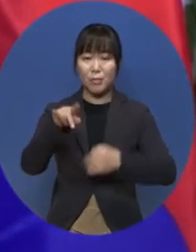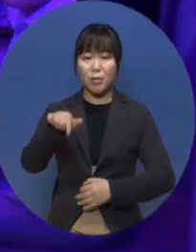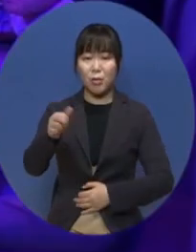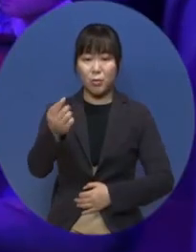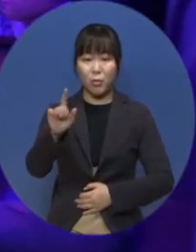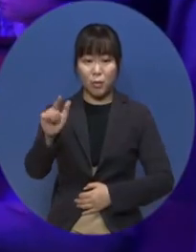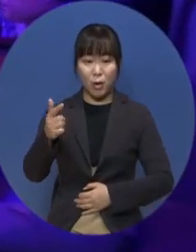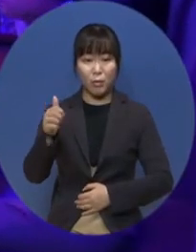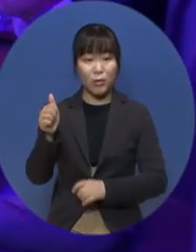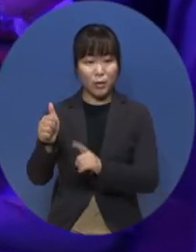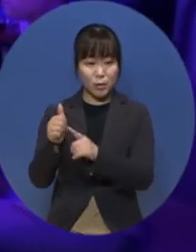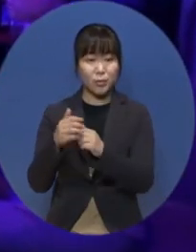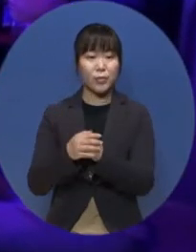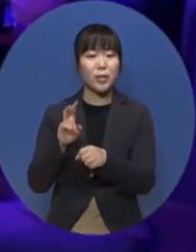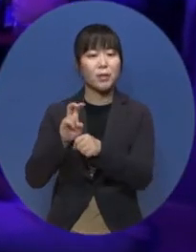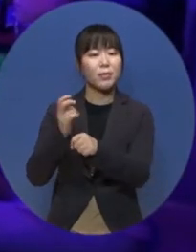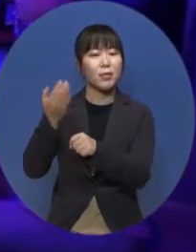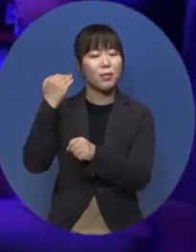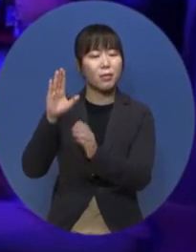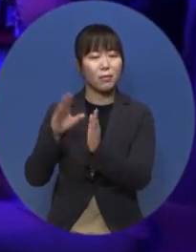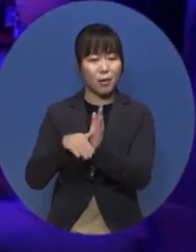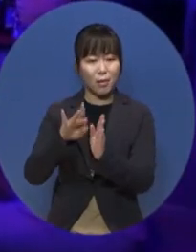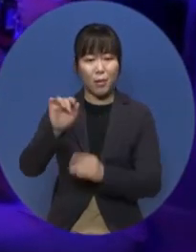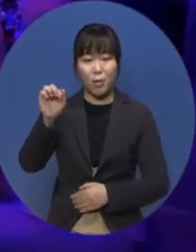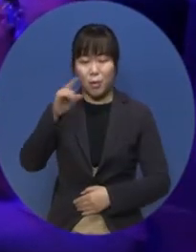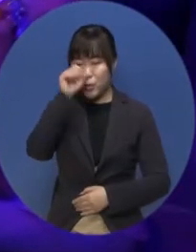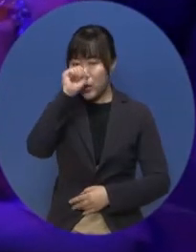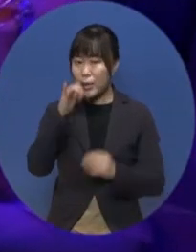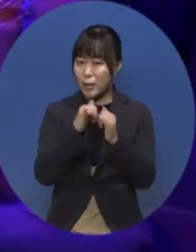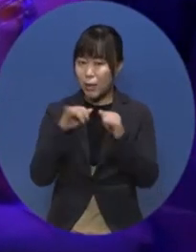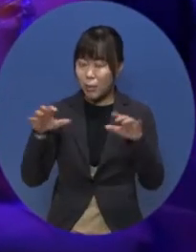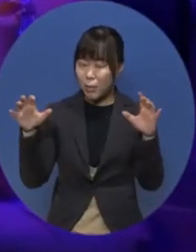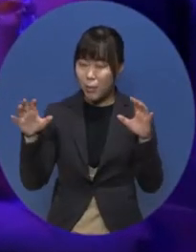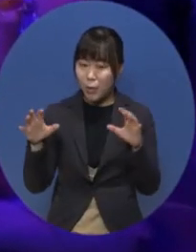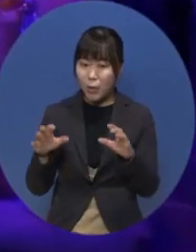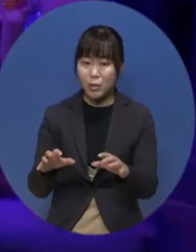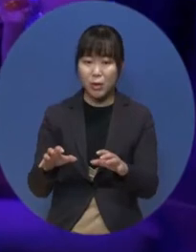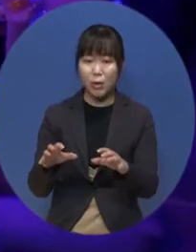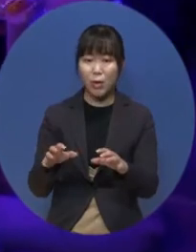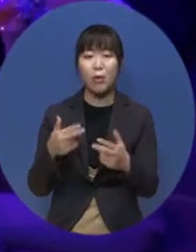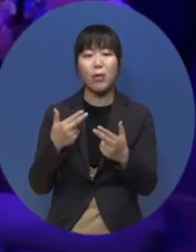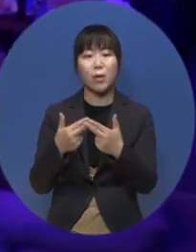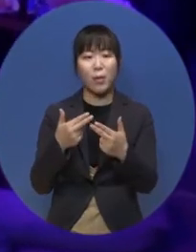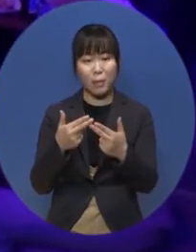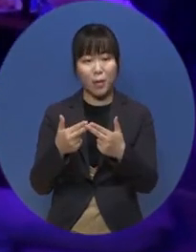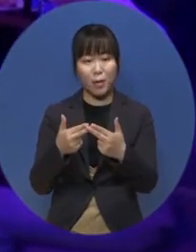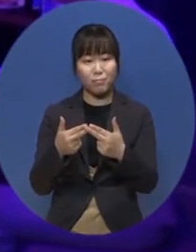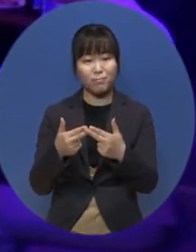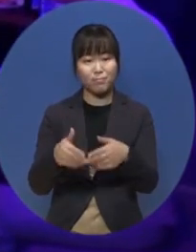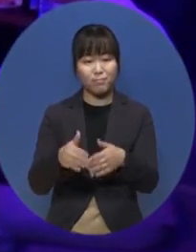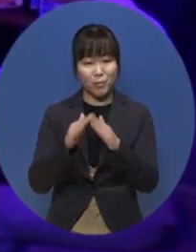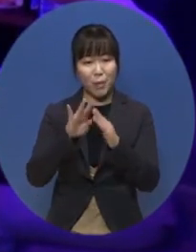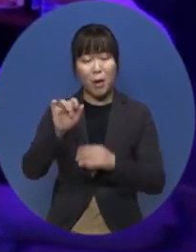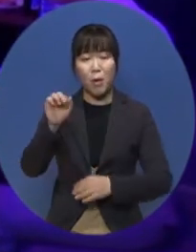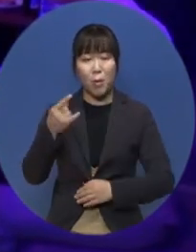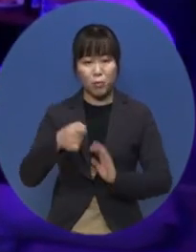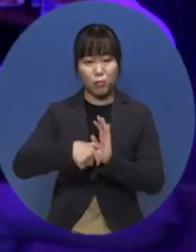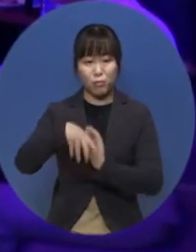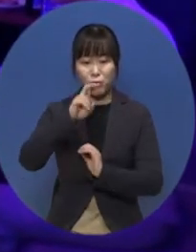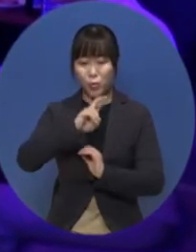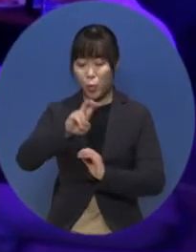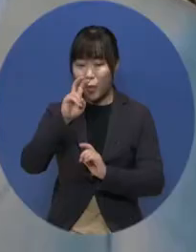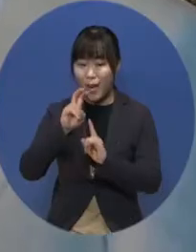이랑은 20 년 전 배우를 좋아하는 사람들이 모에 협회를 교정해 배우 시트 곡을 부르며